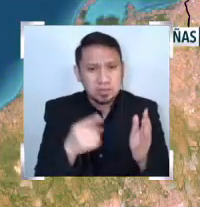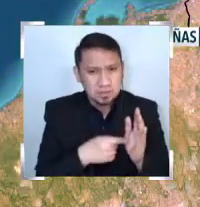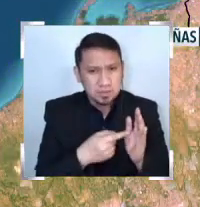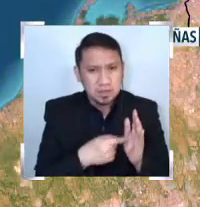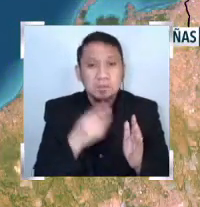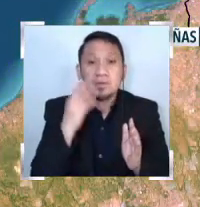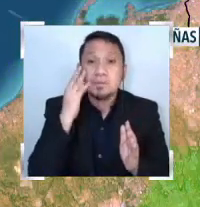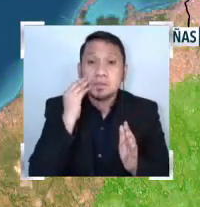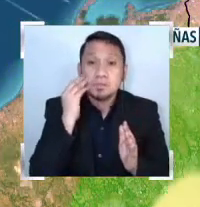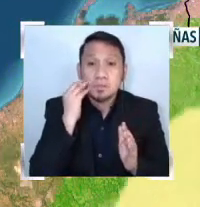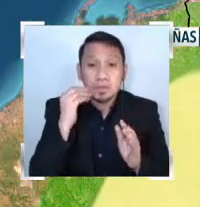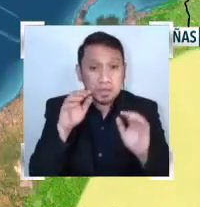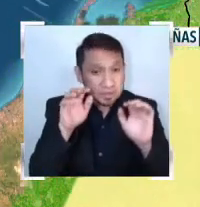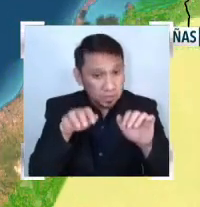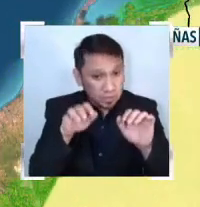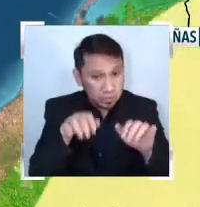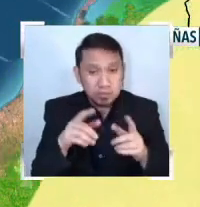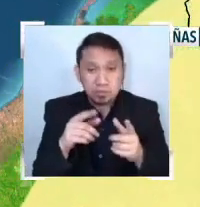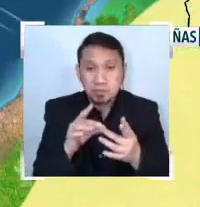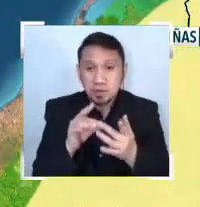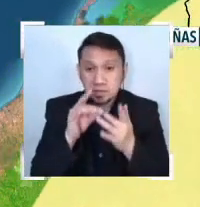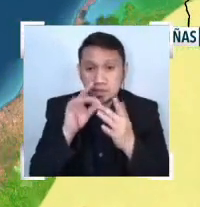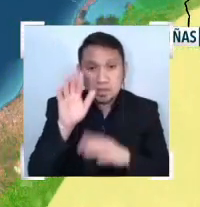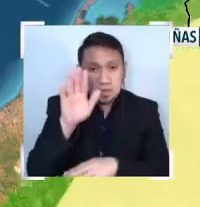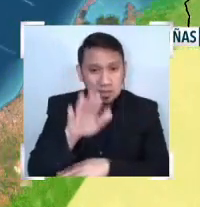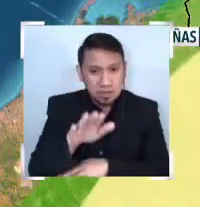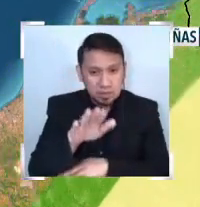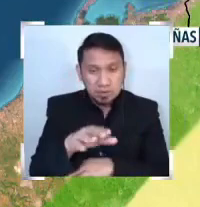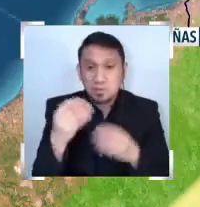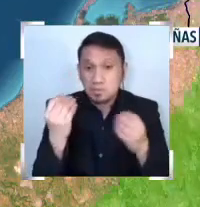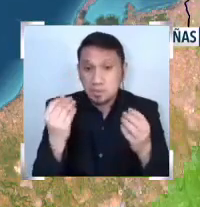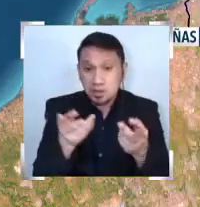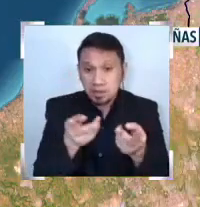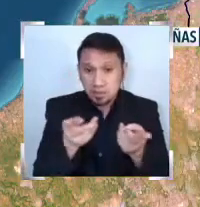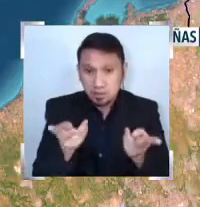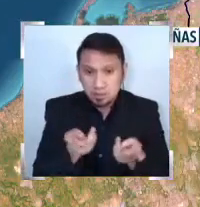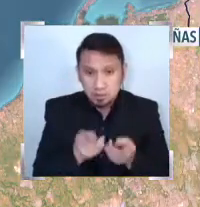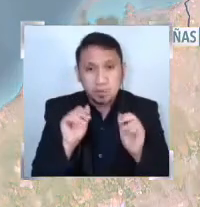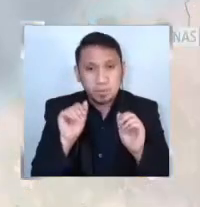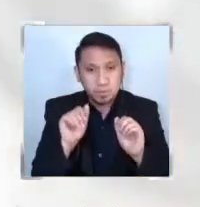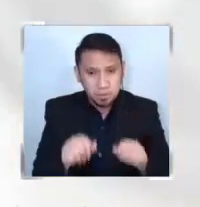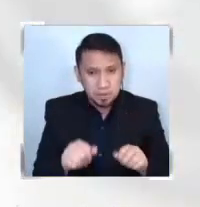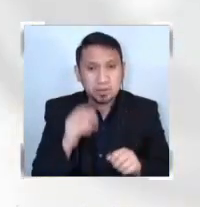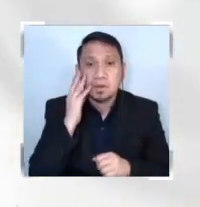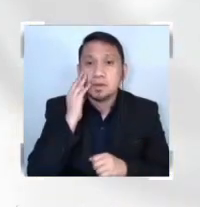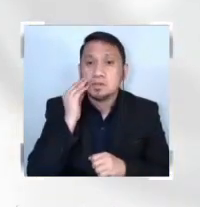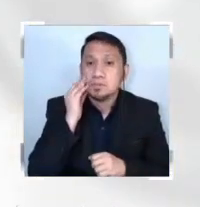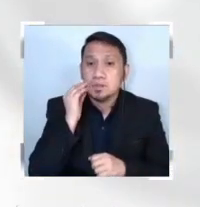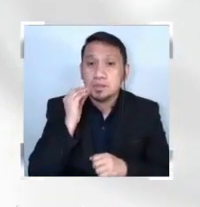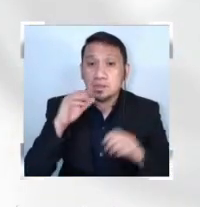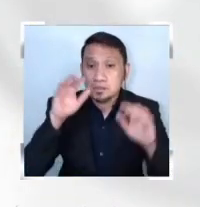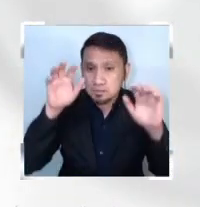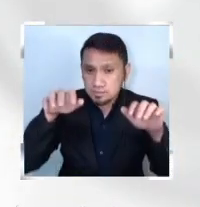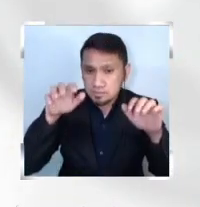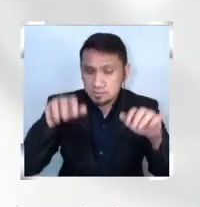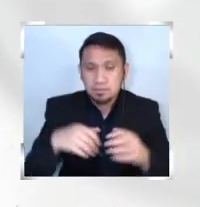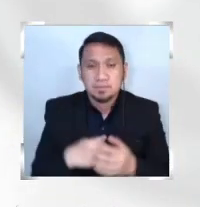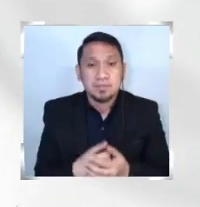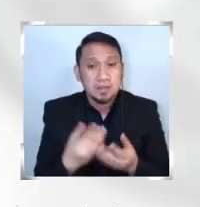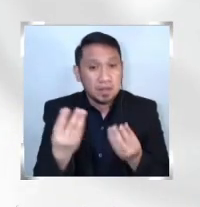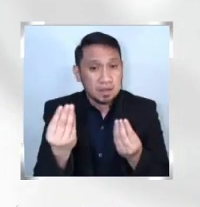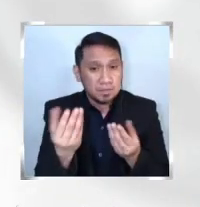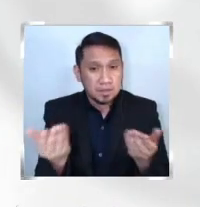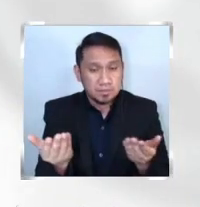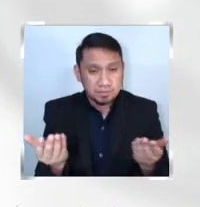kapuso, lalong-lalo na sa hapon. Maraming lugar sa Metro Manila ang pwedeng ulanin. At yan ang latest sa GMA Weather. Ako po si Nathaniel Cruz,